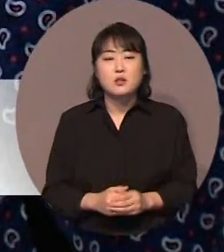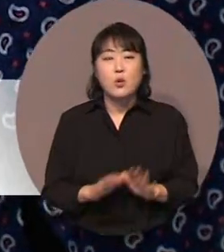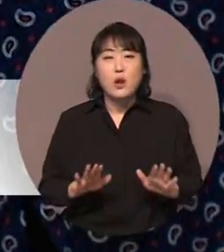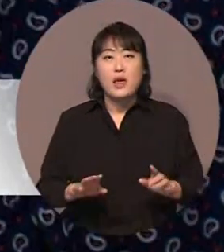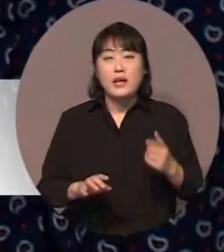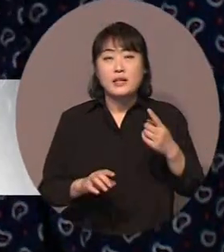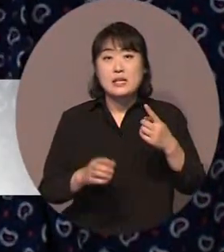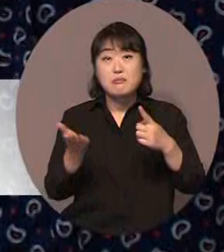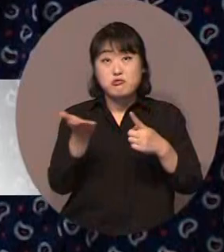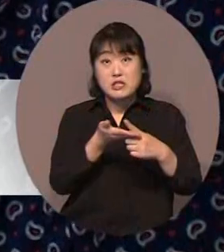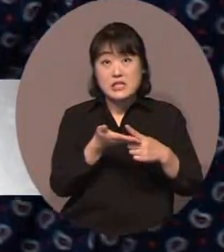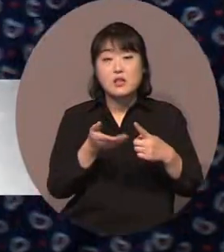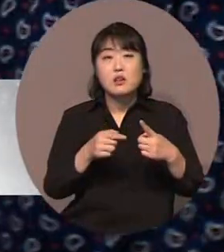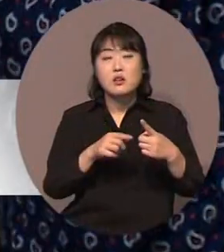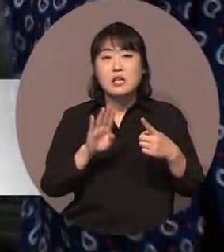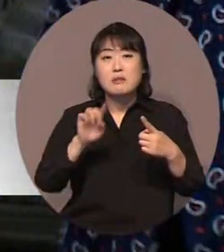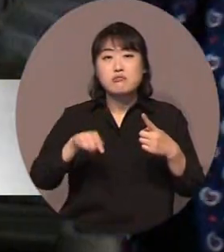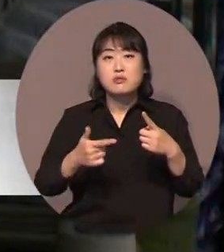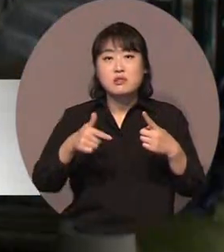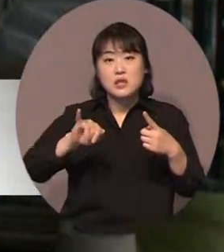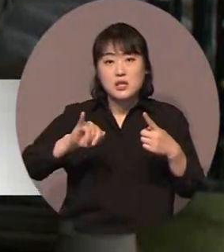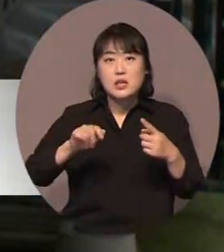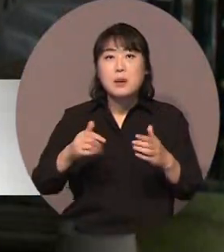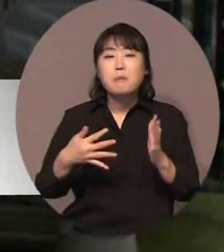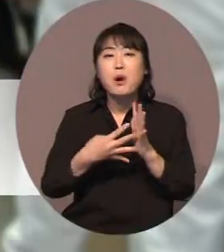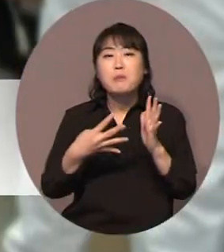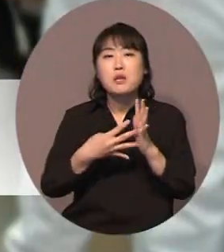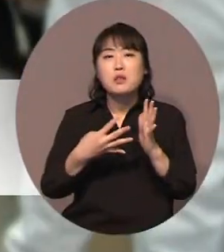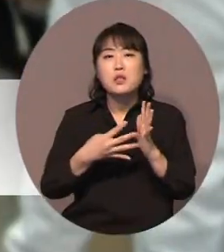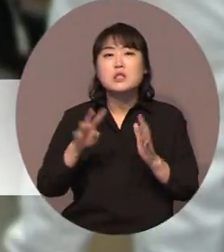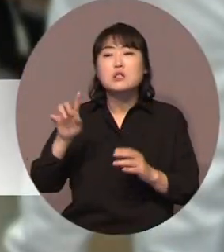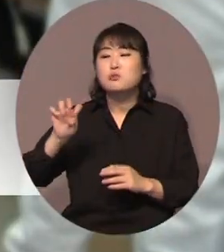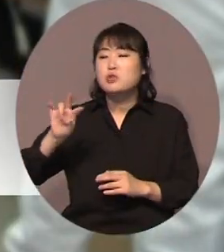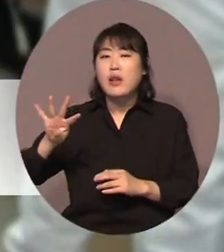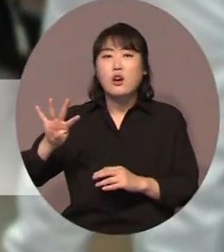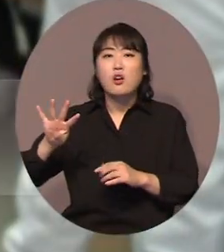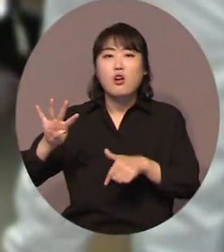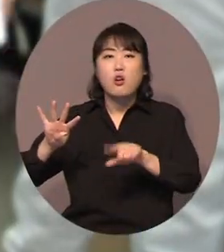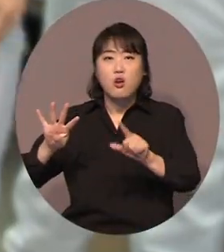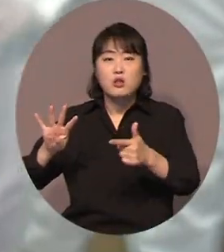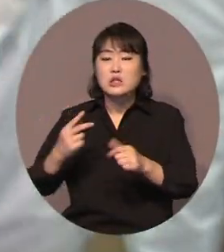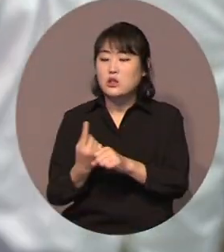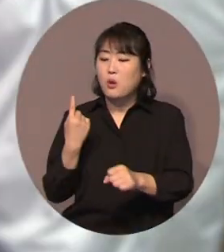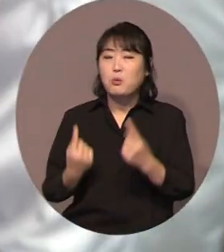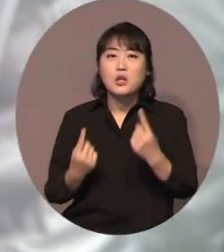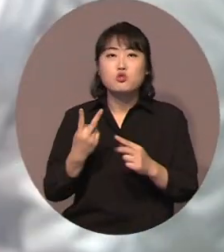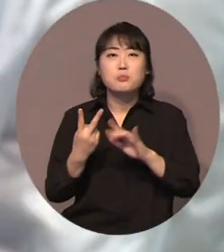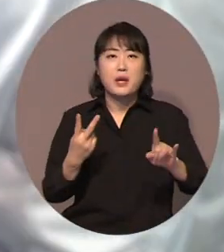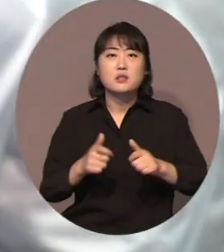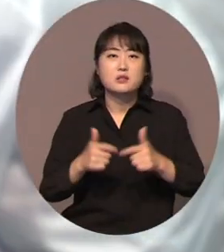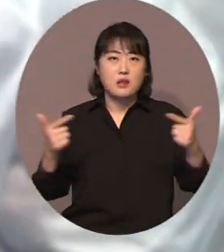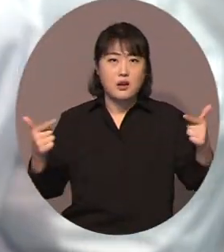1분기 대전지법에 접수된 법인 파산신청은 24건으로 지난해보다 2배 이상 증가했습니다